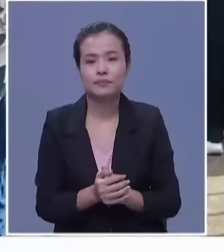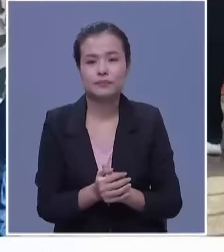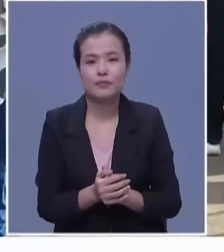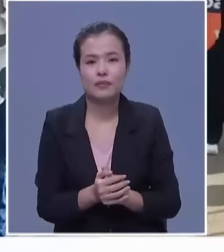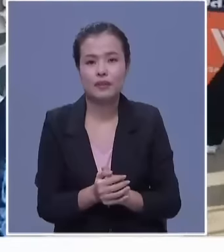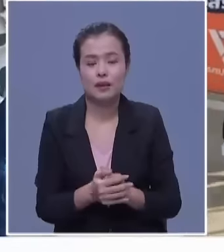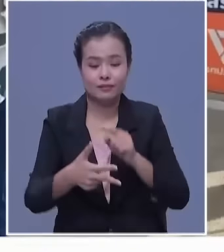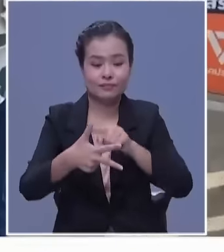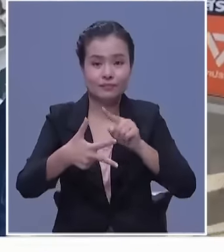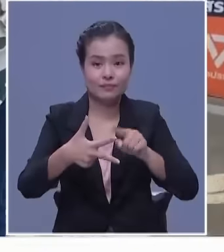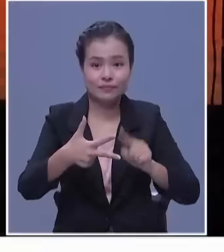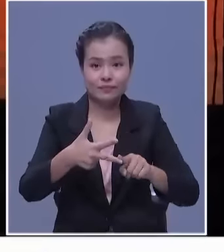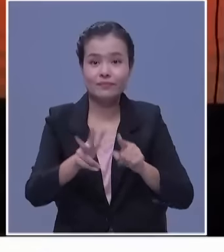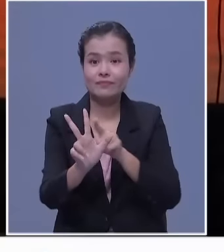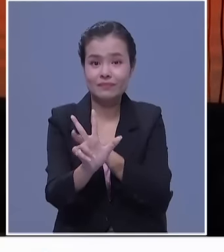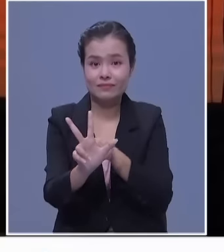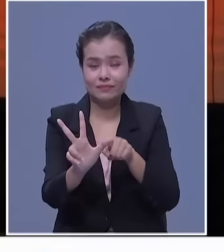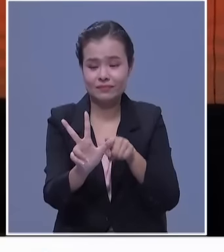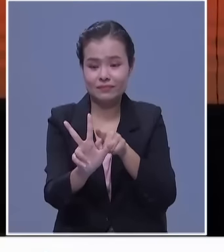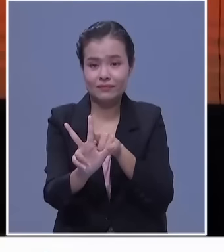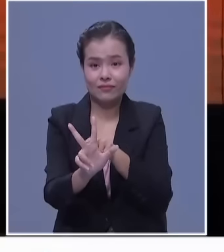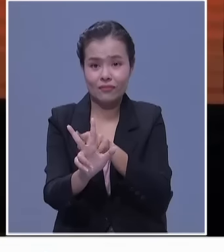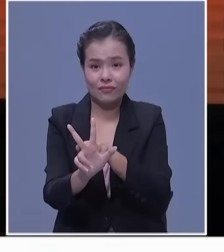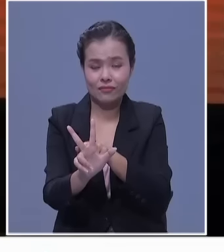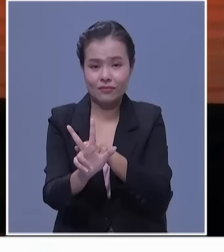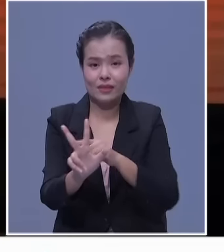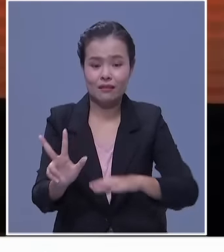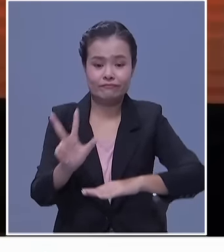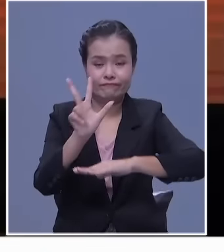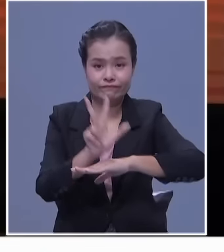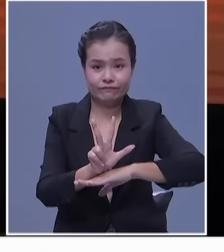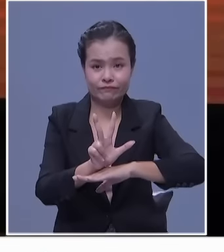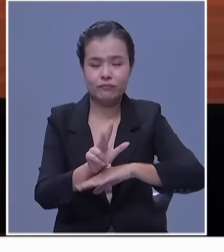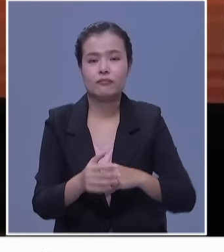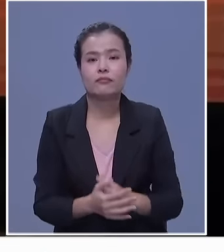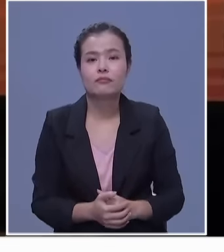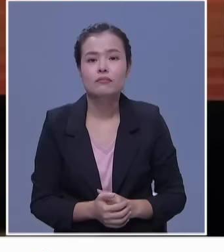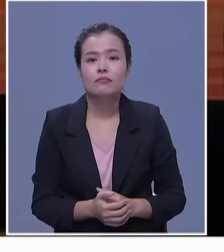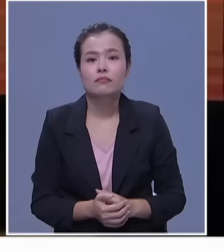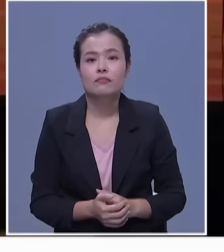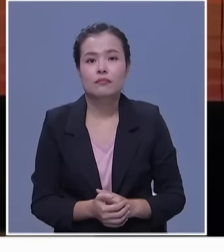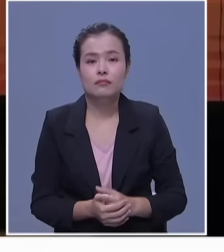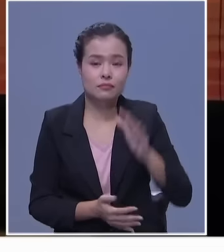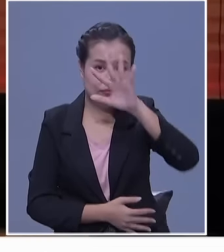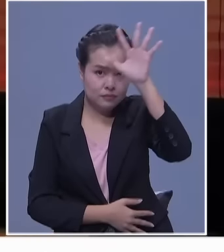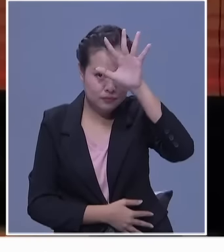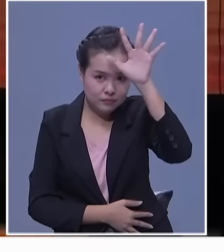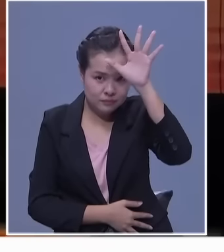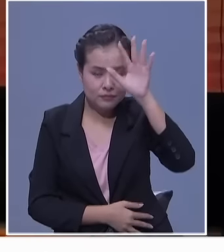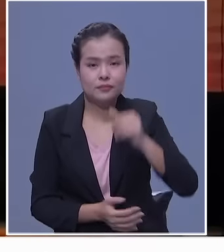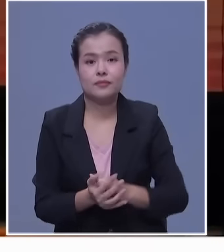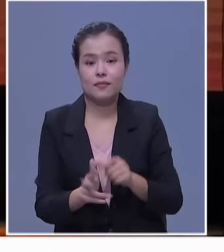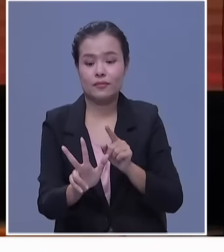ทก็คือเทงณัฐพงษ์เรืองปัญญาวุฒิใช่มคะหัวหน้าพรรคประชาชนมีคุณธนาธรจึงรุ่งเรือง